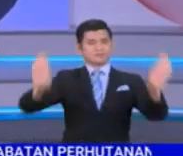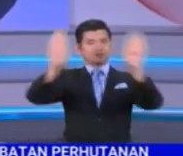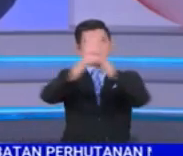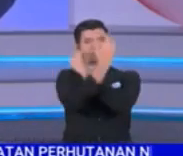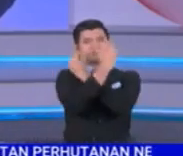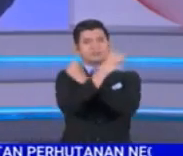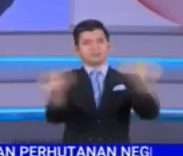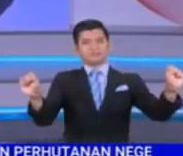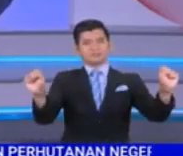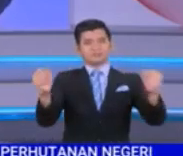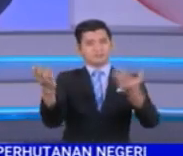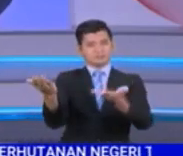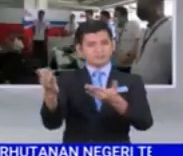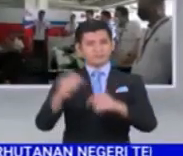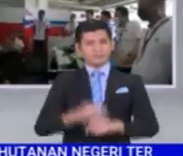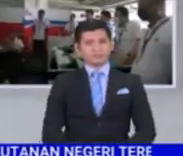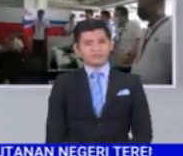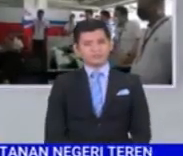disediakan.